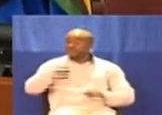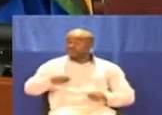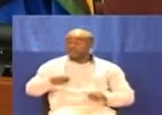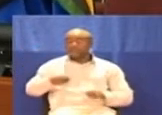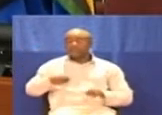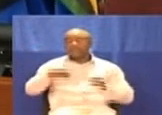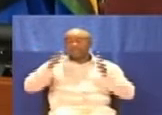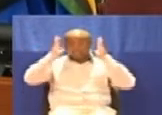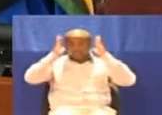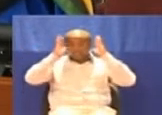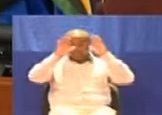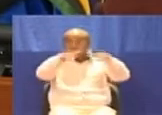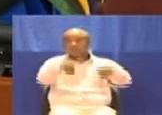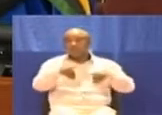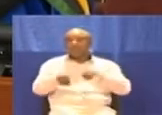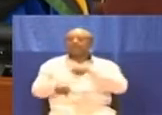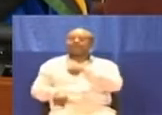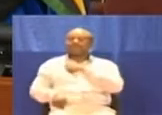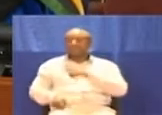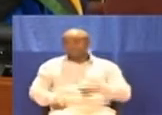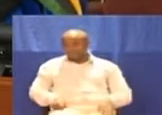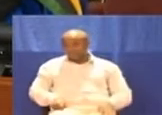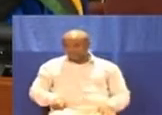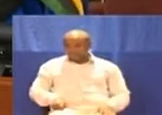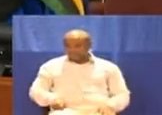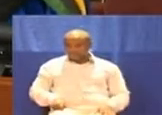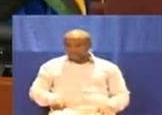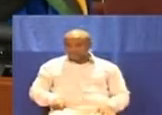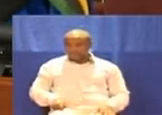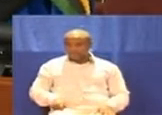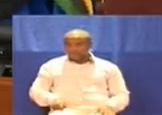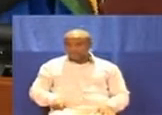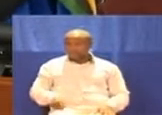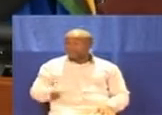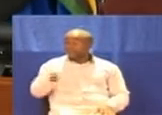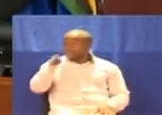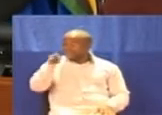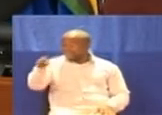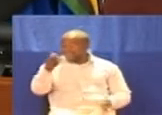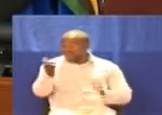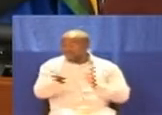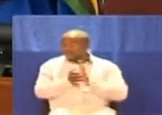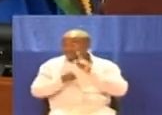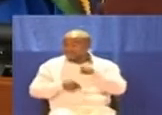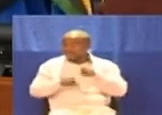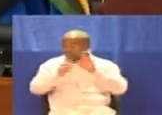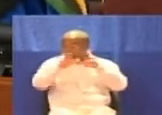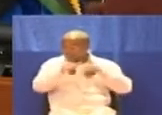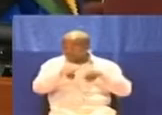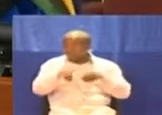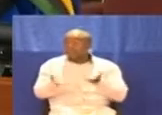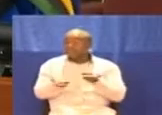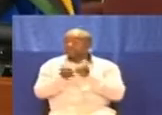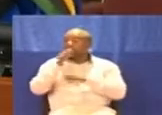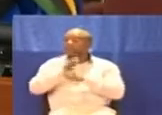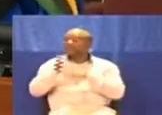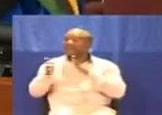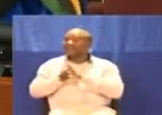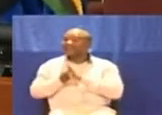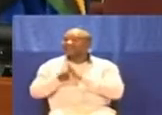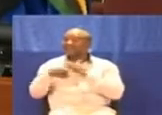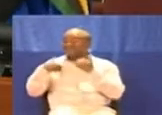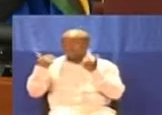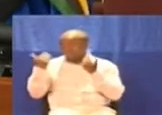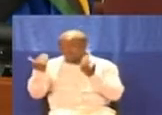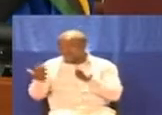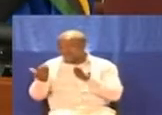Bunge hili ndio bunge peke yake toka uhuru ambalo limejenga taasisi ya aina